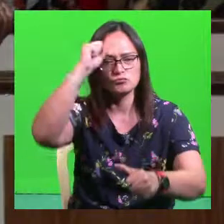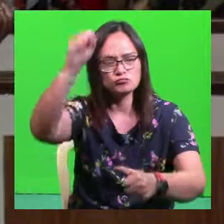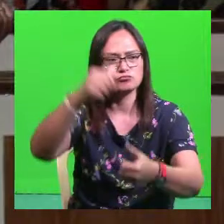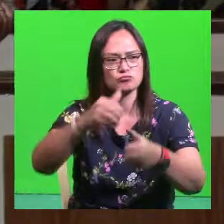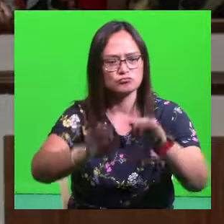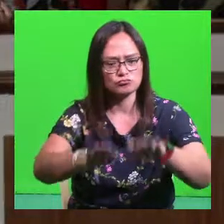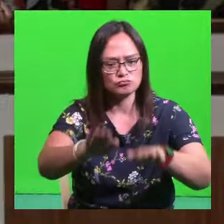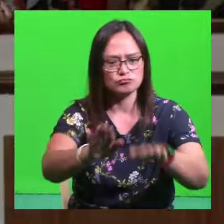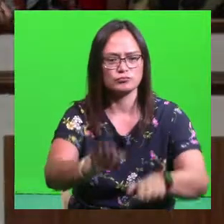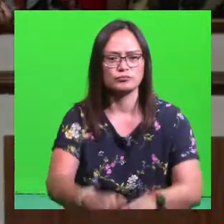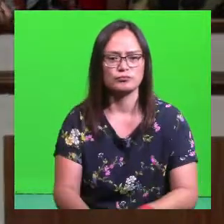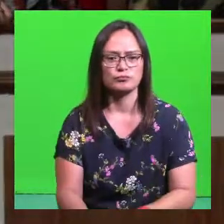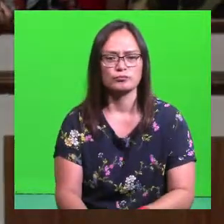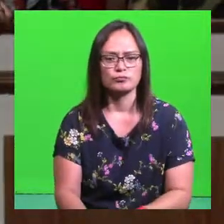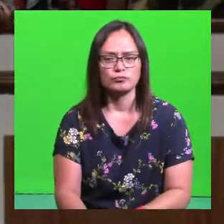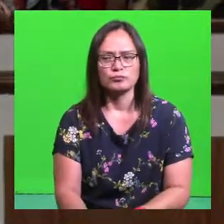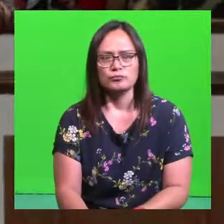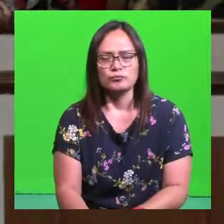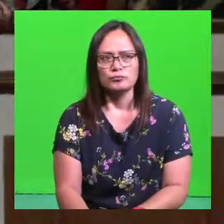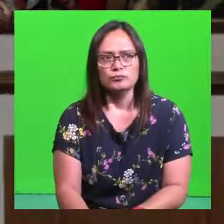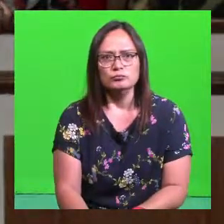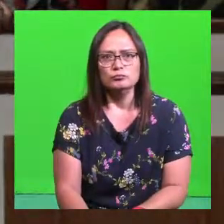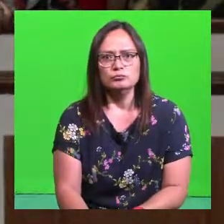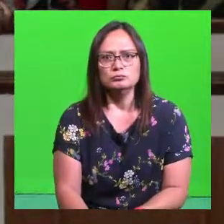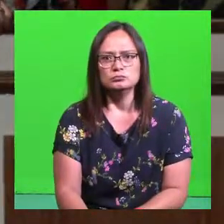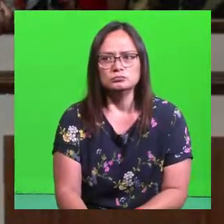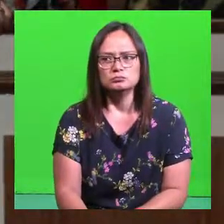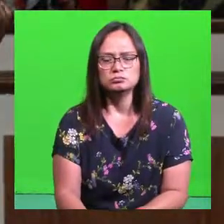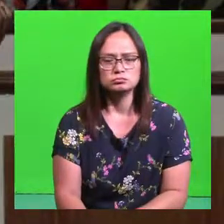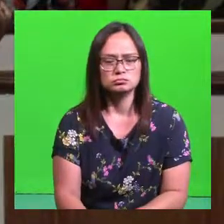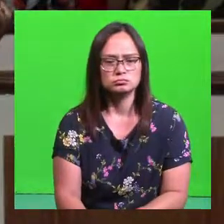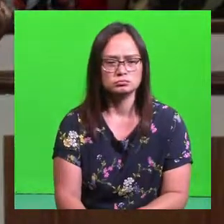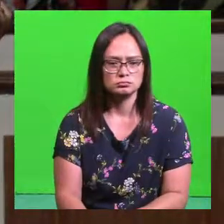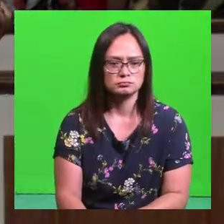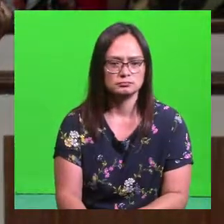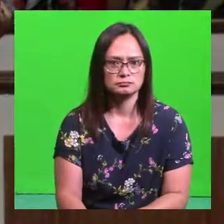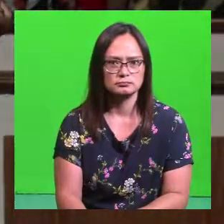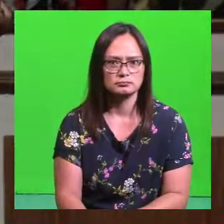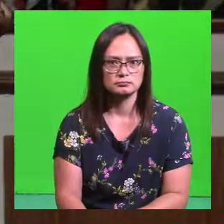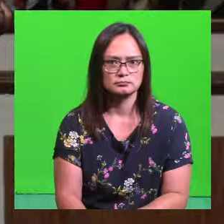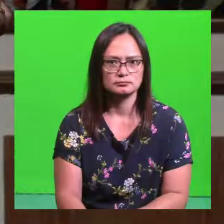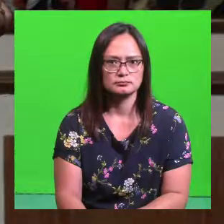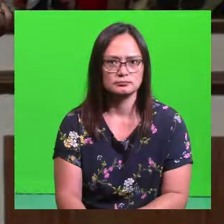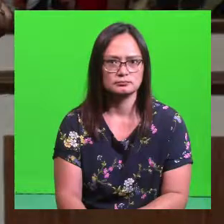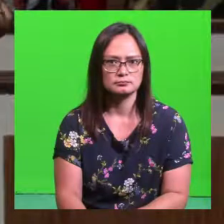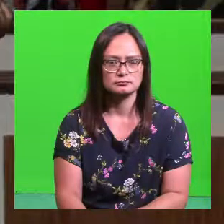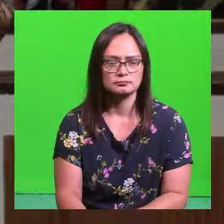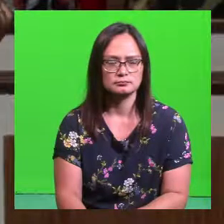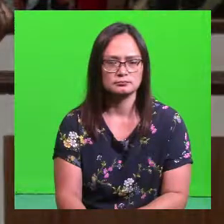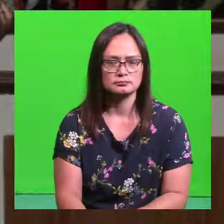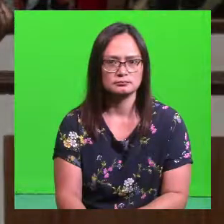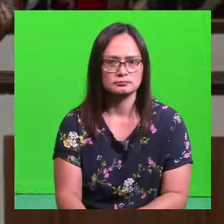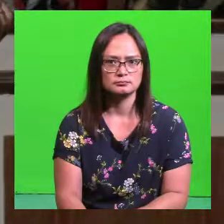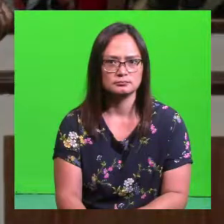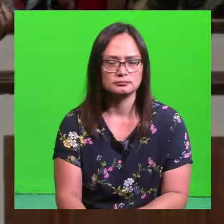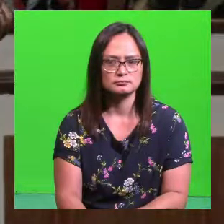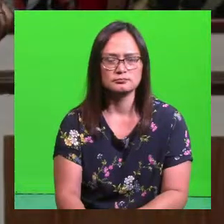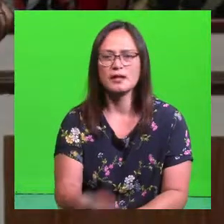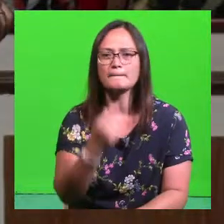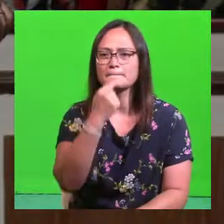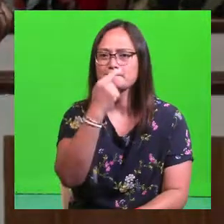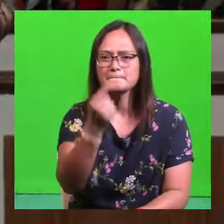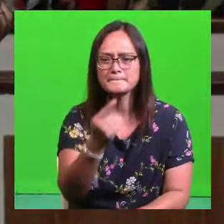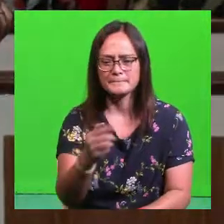lumusob upang tayo'y magpasakit? No. Na ibig sabihin, sa kalagitnaan, mga kapatid, ng